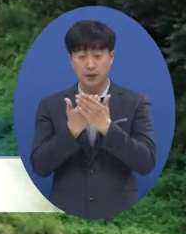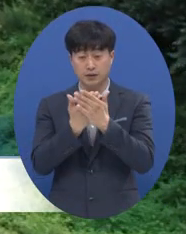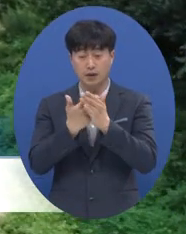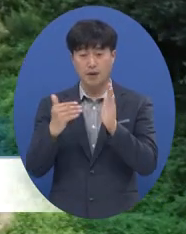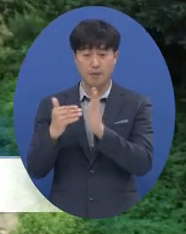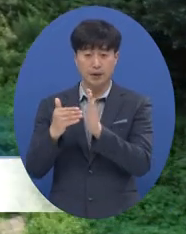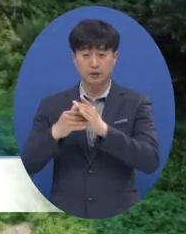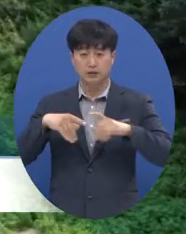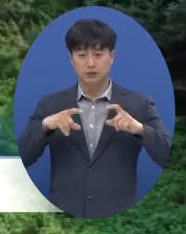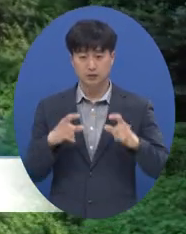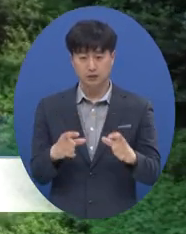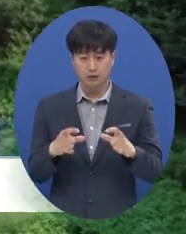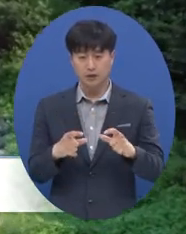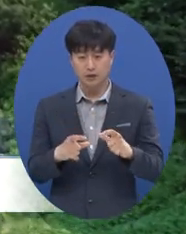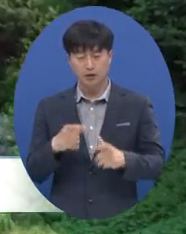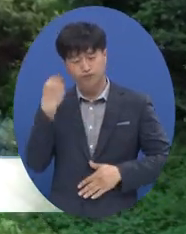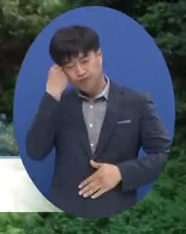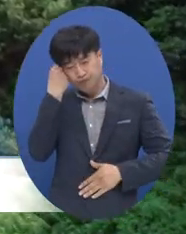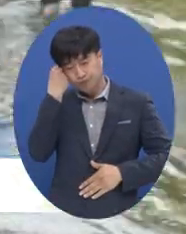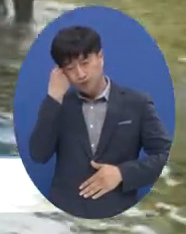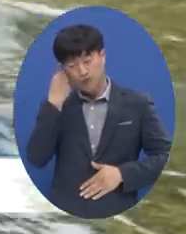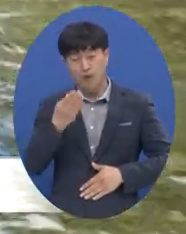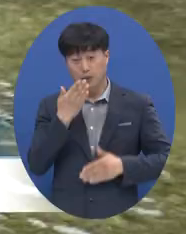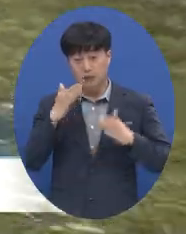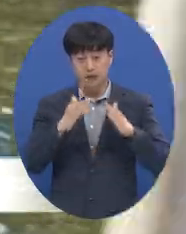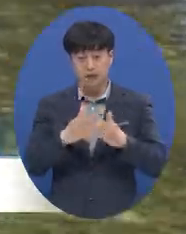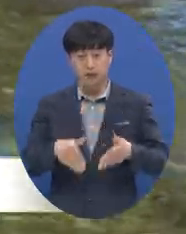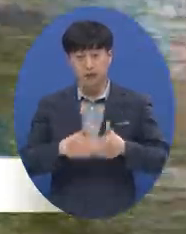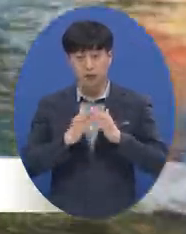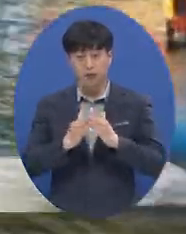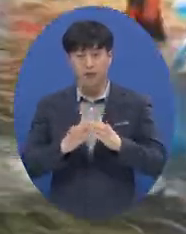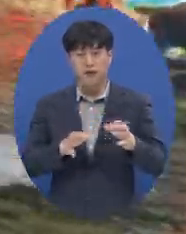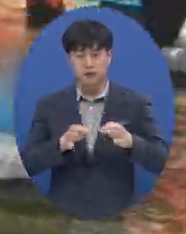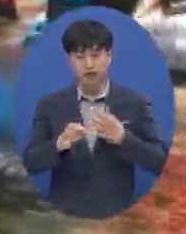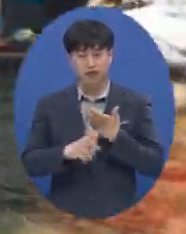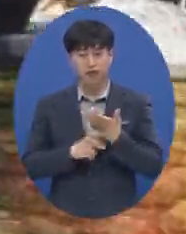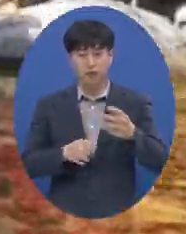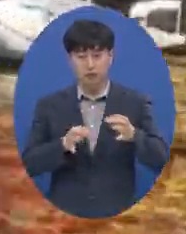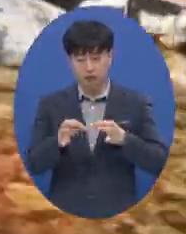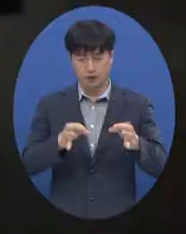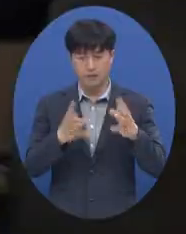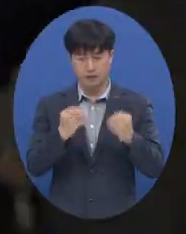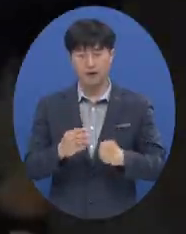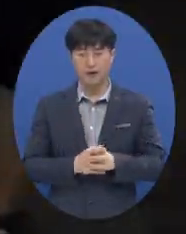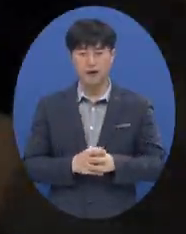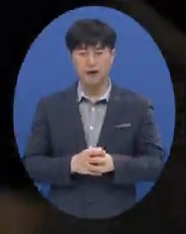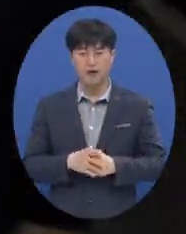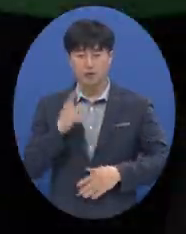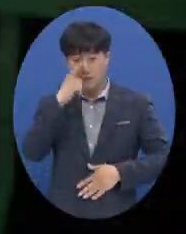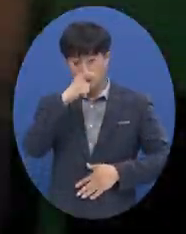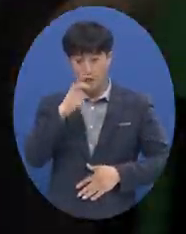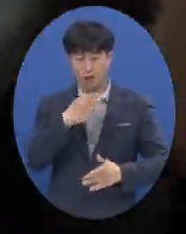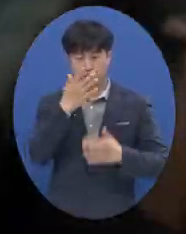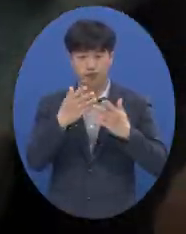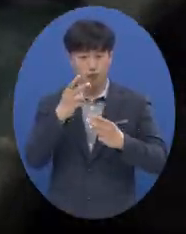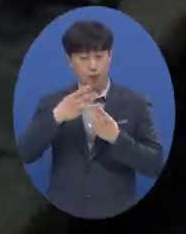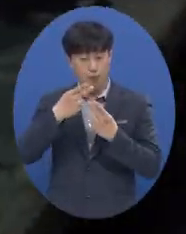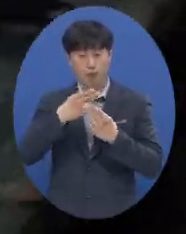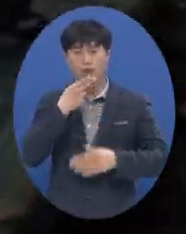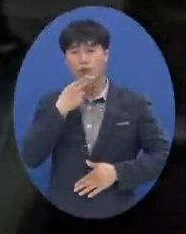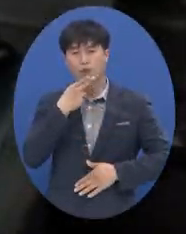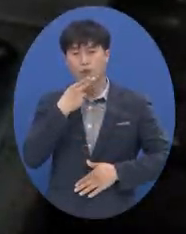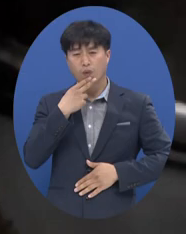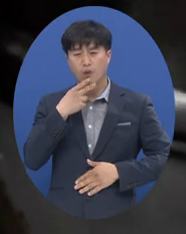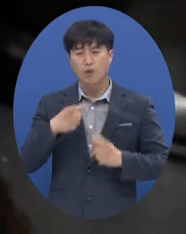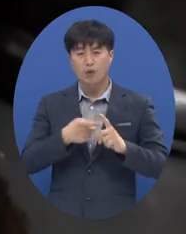개발 제한 구역 안에 펜션과 식당을 차린 배짱 장사가 해마다 기승을 부립니다. 비위생적인 환경과 화재보험에 가입돼 있지